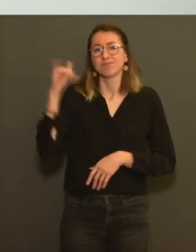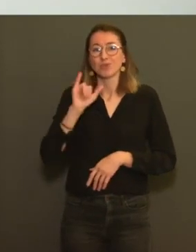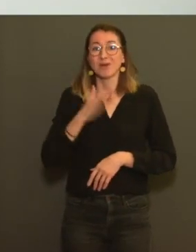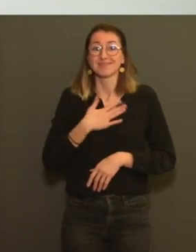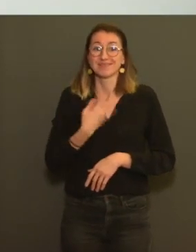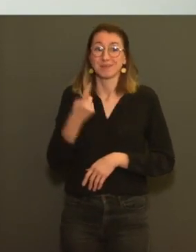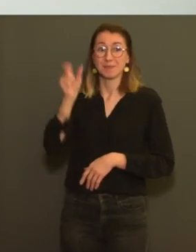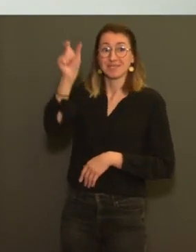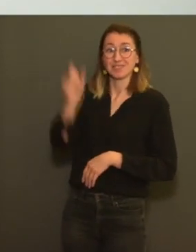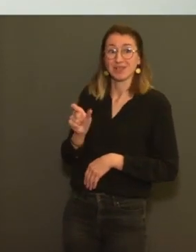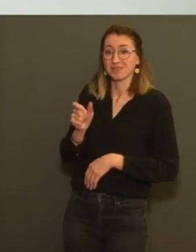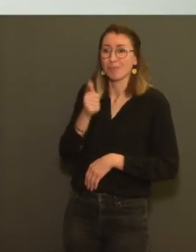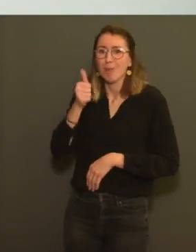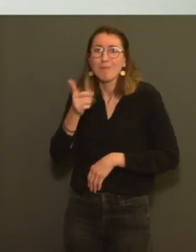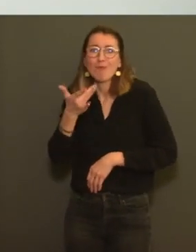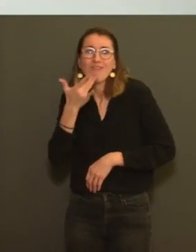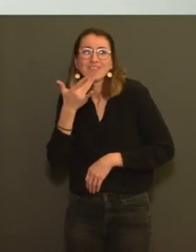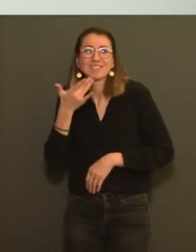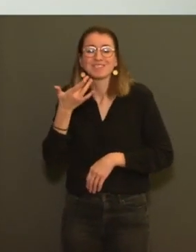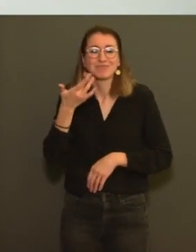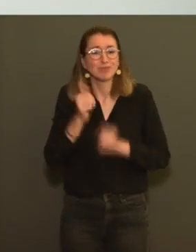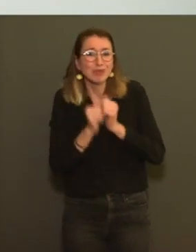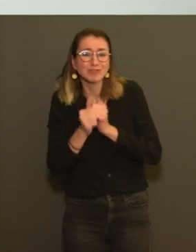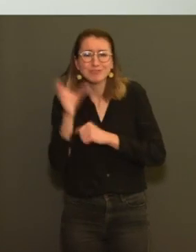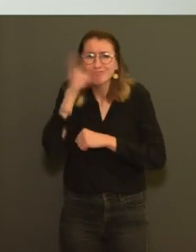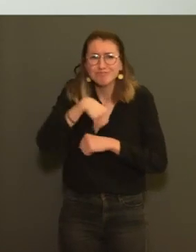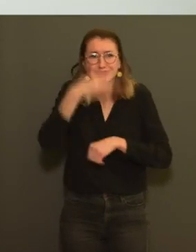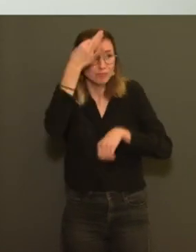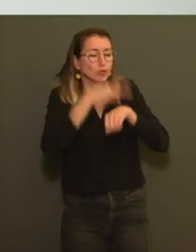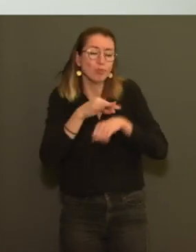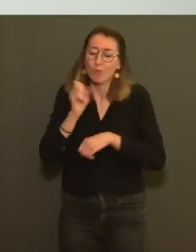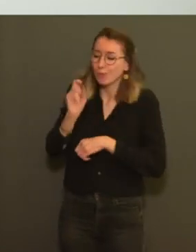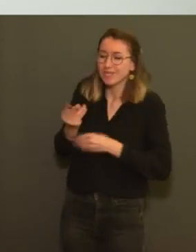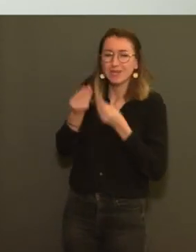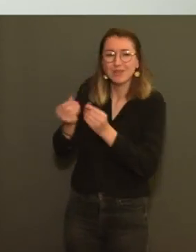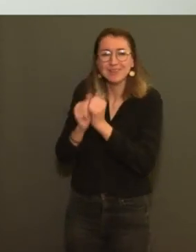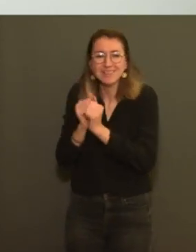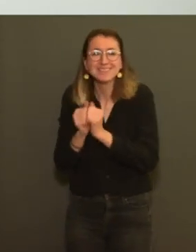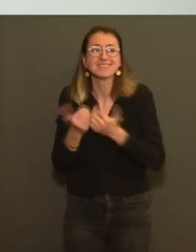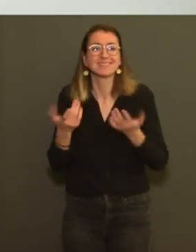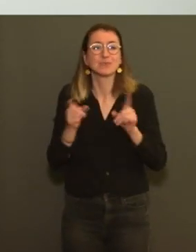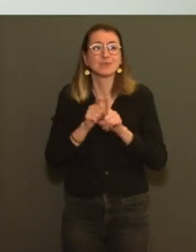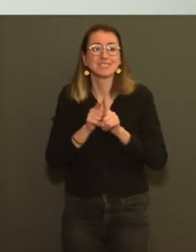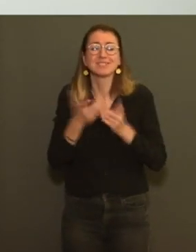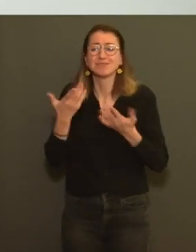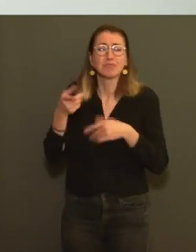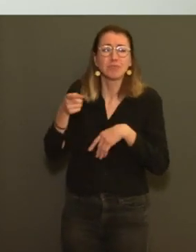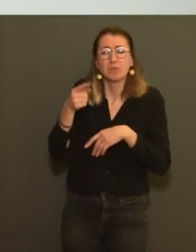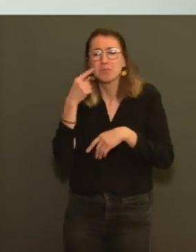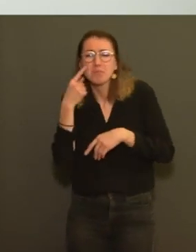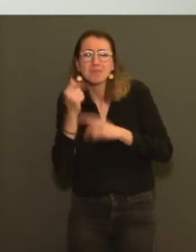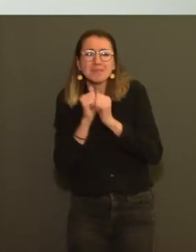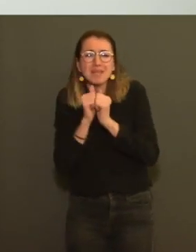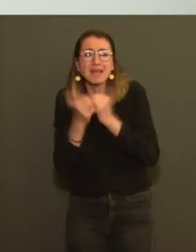médecin traitant, par précaution, à la demande de l'employeur, dans des contacts à faible risque,